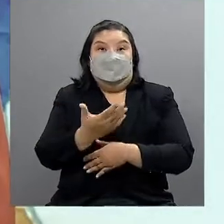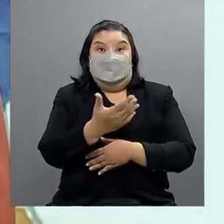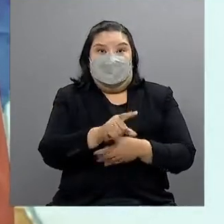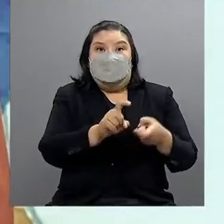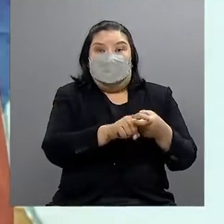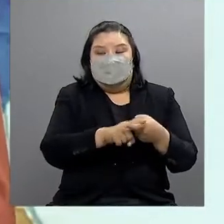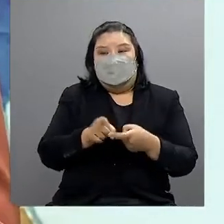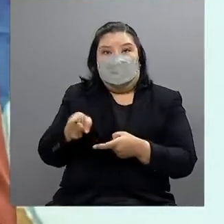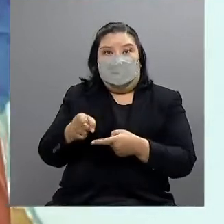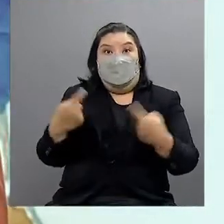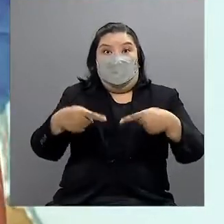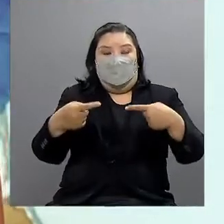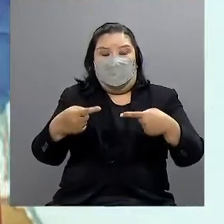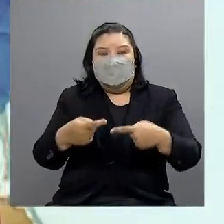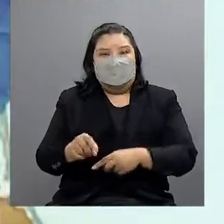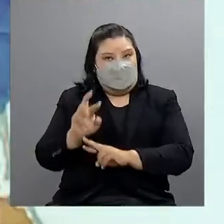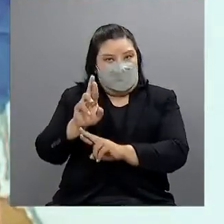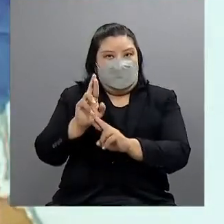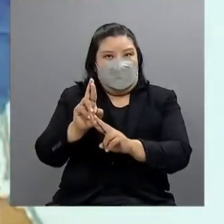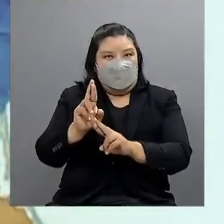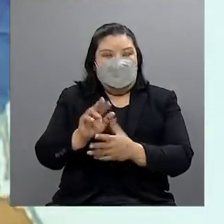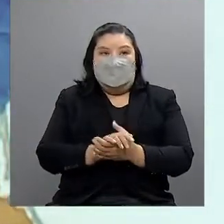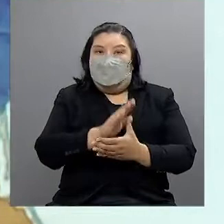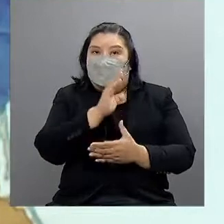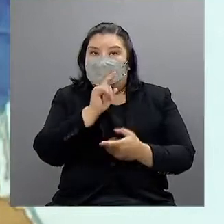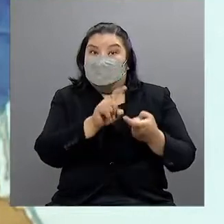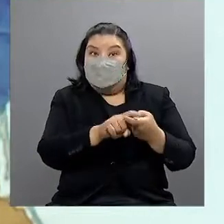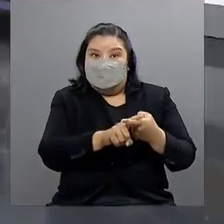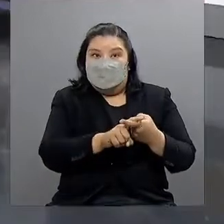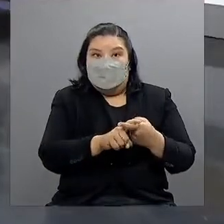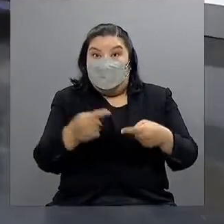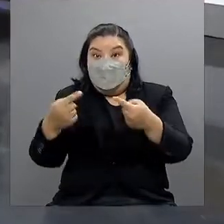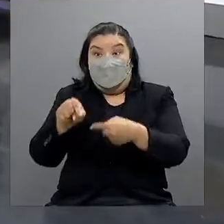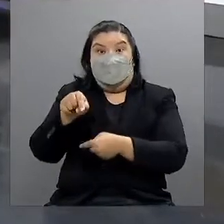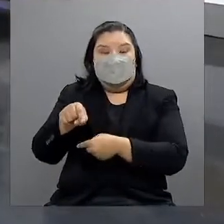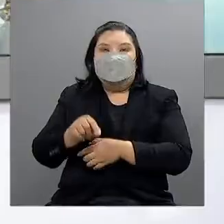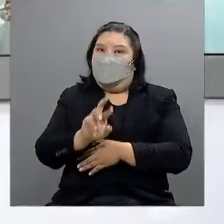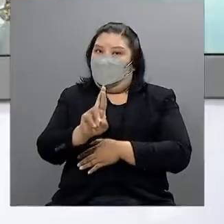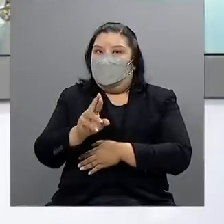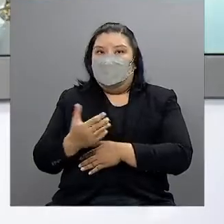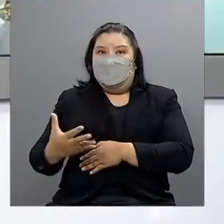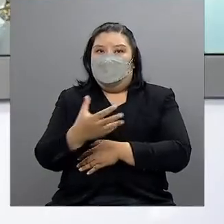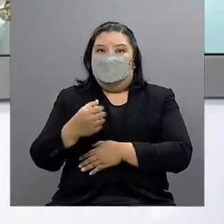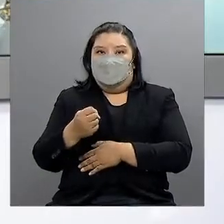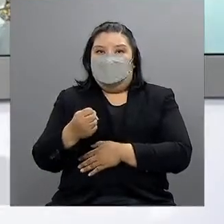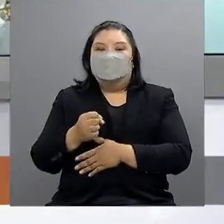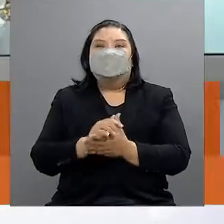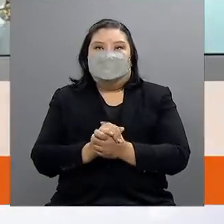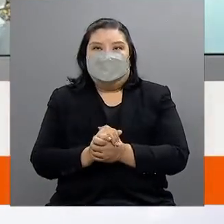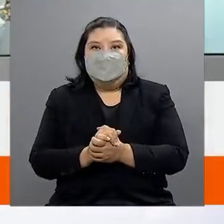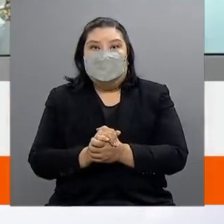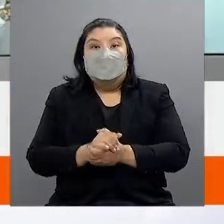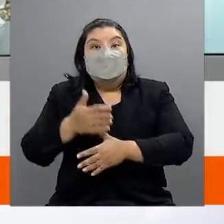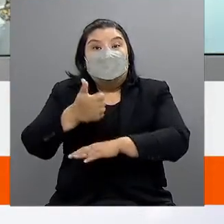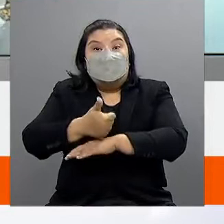ว่ารัเสียจะตองพระเชินกบความสูญเสียทมันร้ายแรง หากวาบุกยูเครนในขณะทผนรัศเสีย ได้